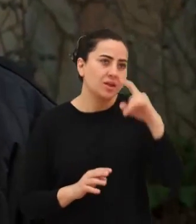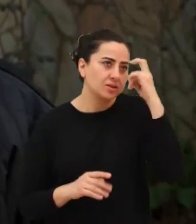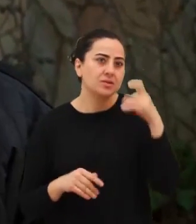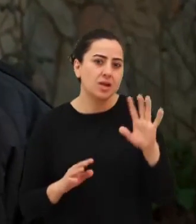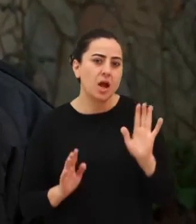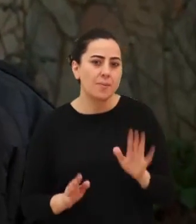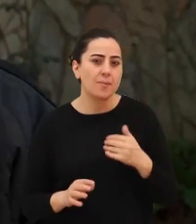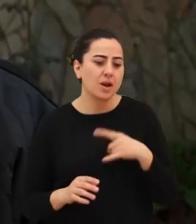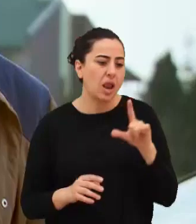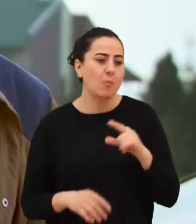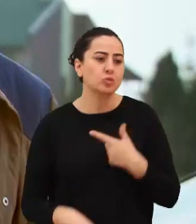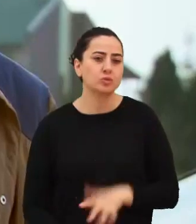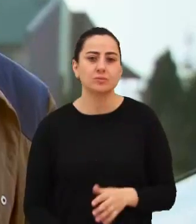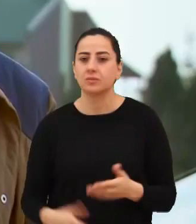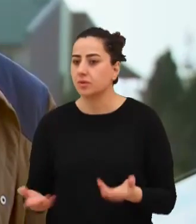zaten lahmacunu isteyemem.